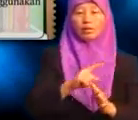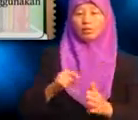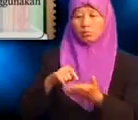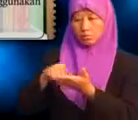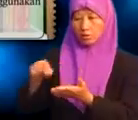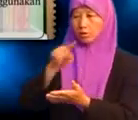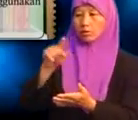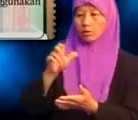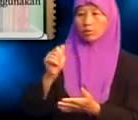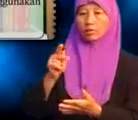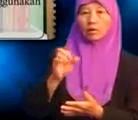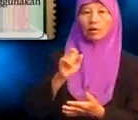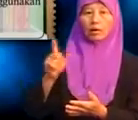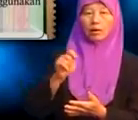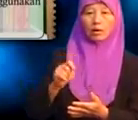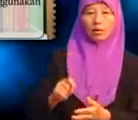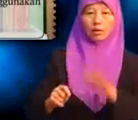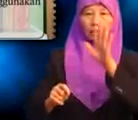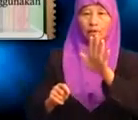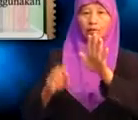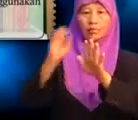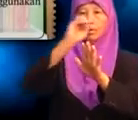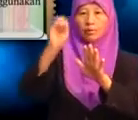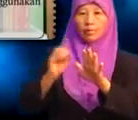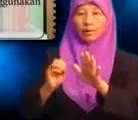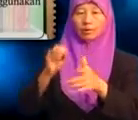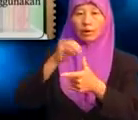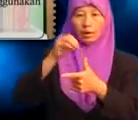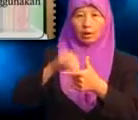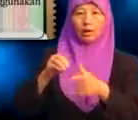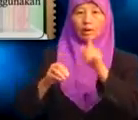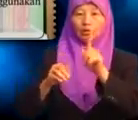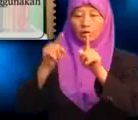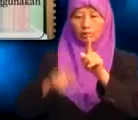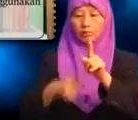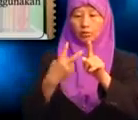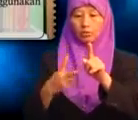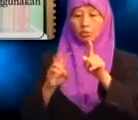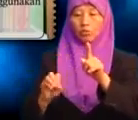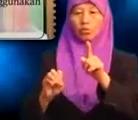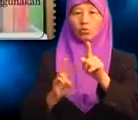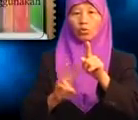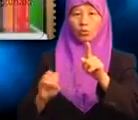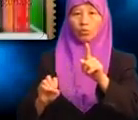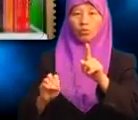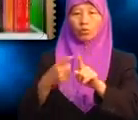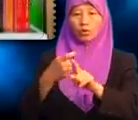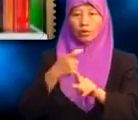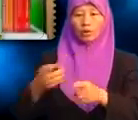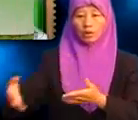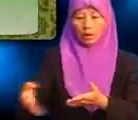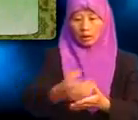Kadar zakat yang dikenakan adalah 5% ataupun 1/20 daripada hasil